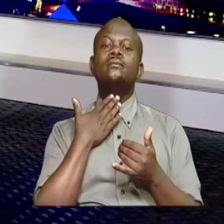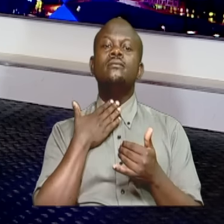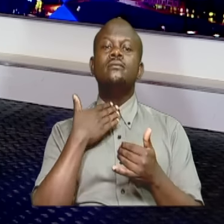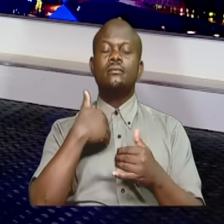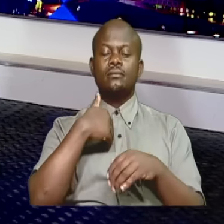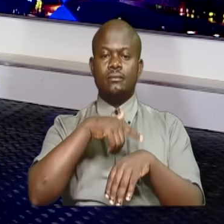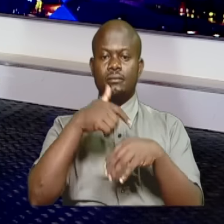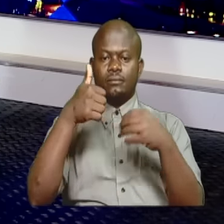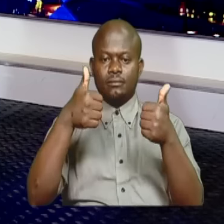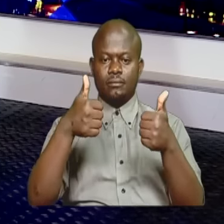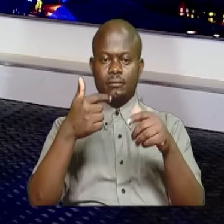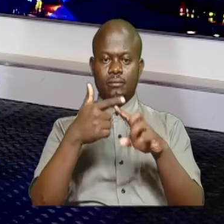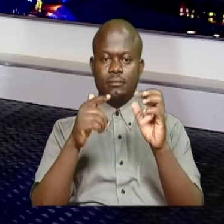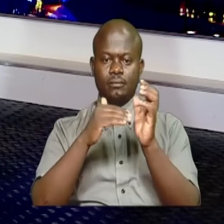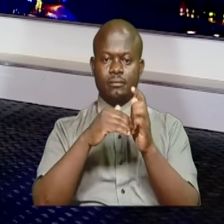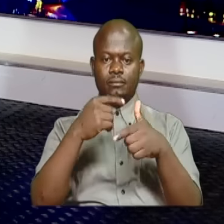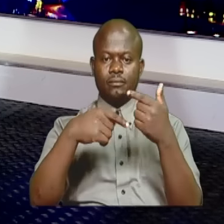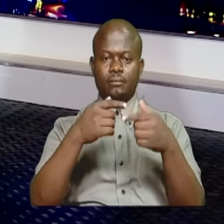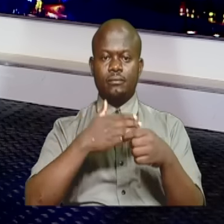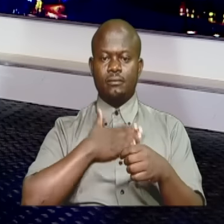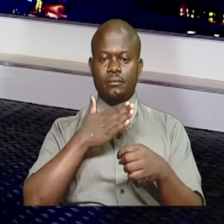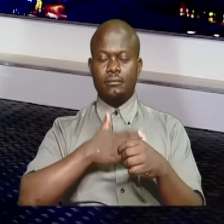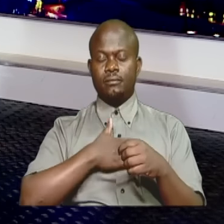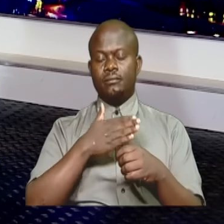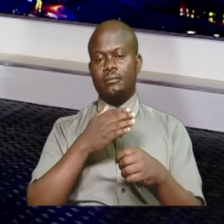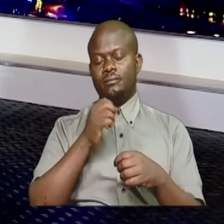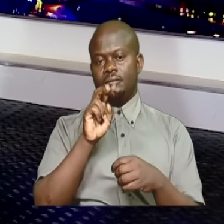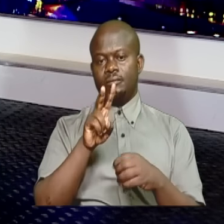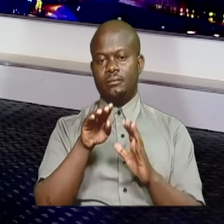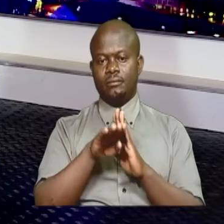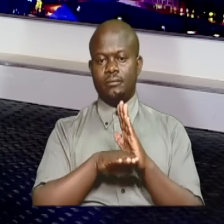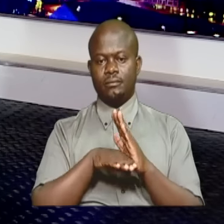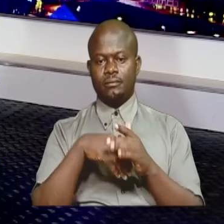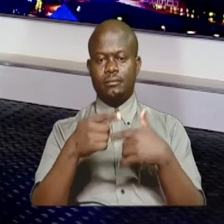byiza kandi mukomeze kongerwa na gahunda televiziyo Rwanda ikomeza kubategurira.